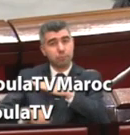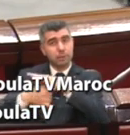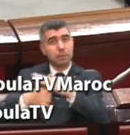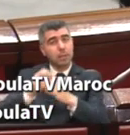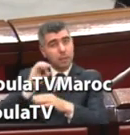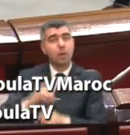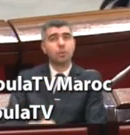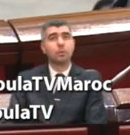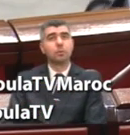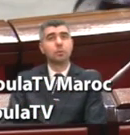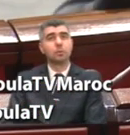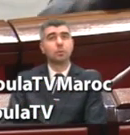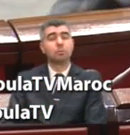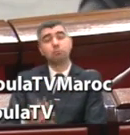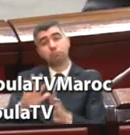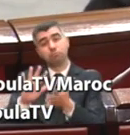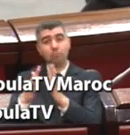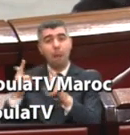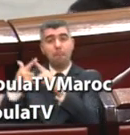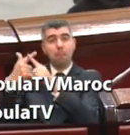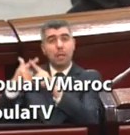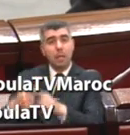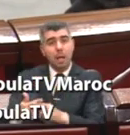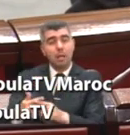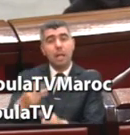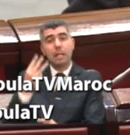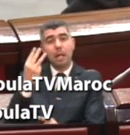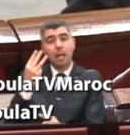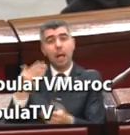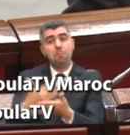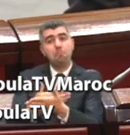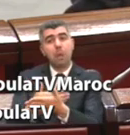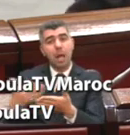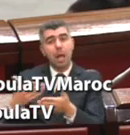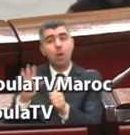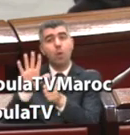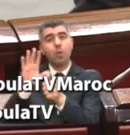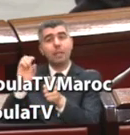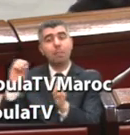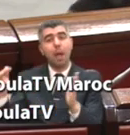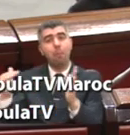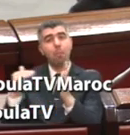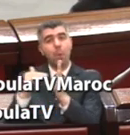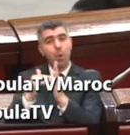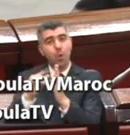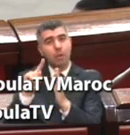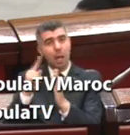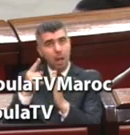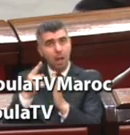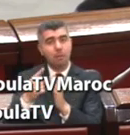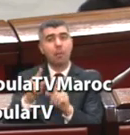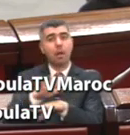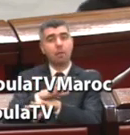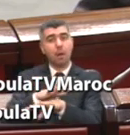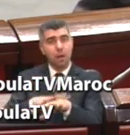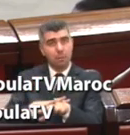هاد البنيات غتكلف ميزانية تقدر ب3.6 مليار ديال الدرهم، اللي فيها الدولة، فيها الجهات،